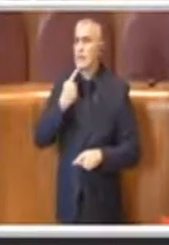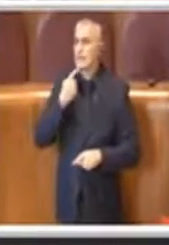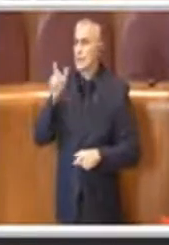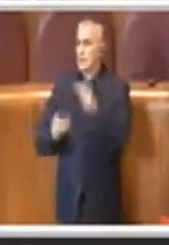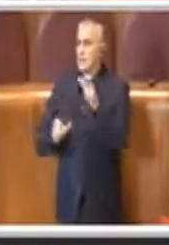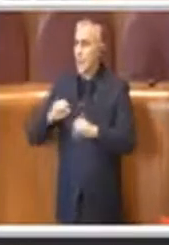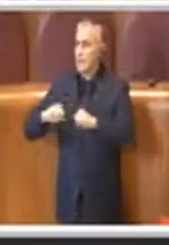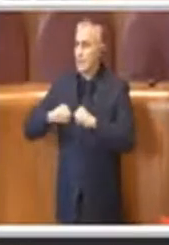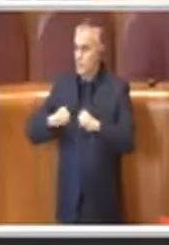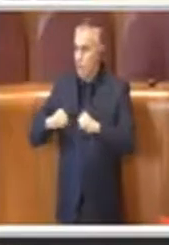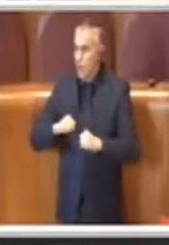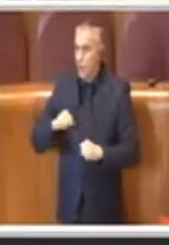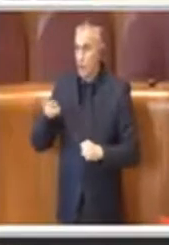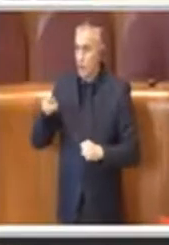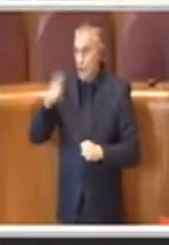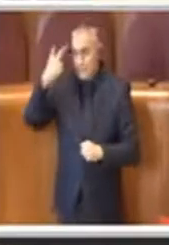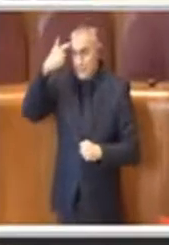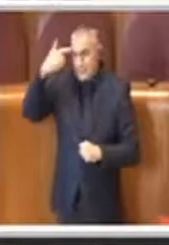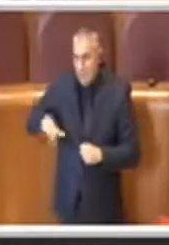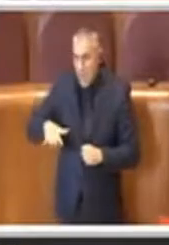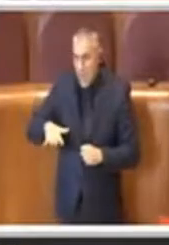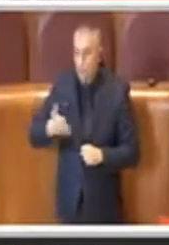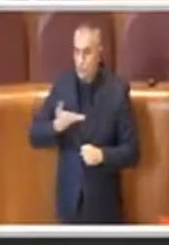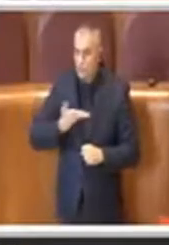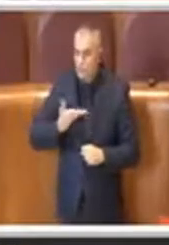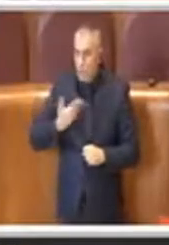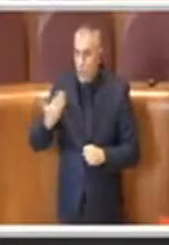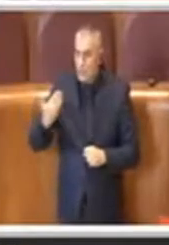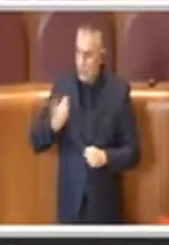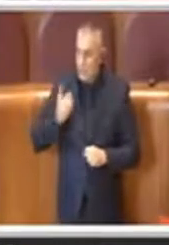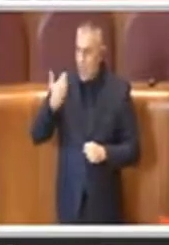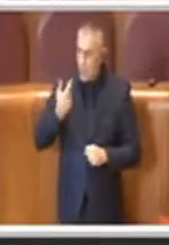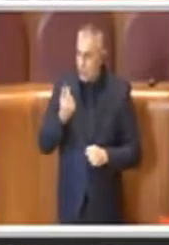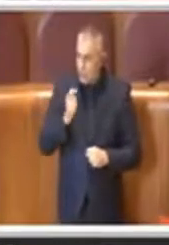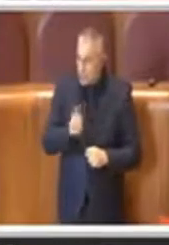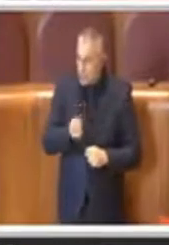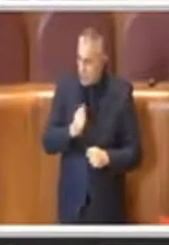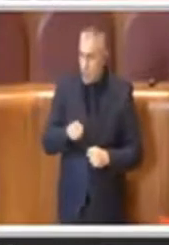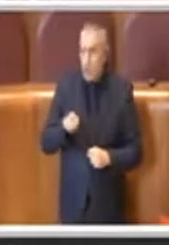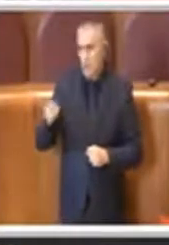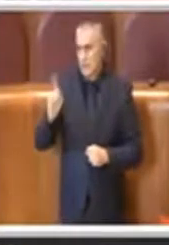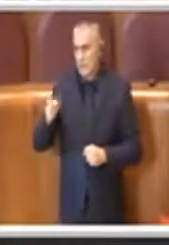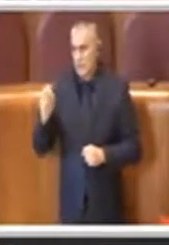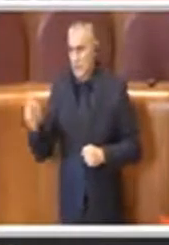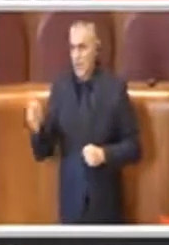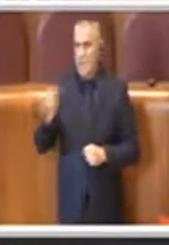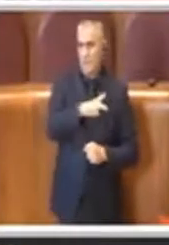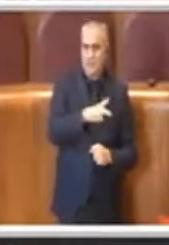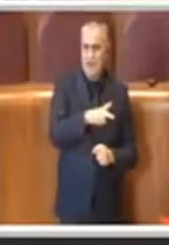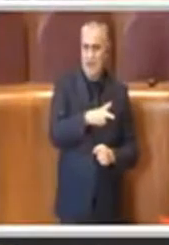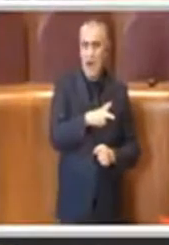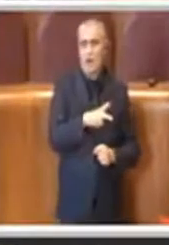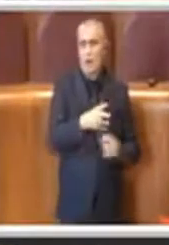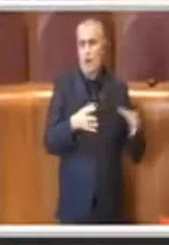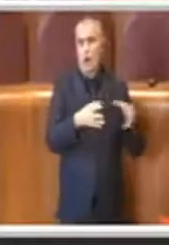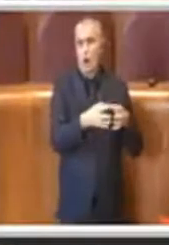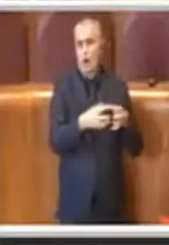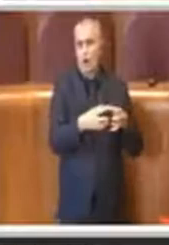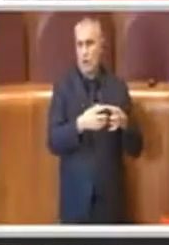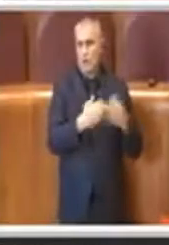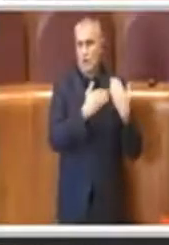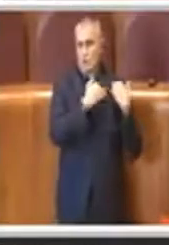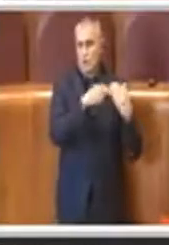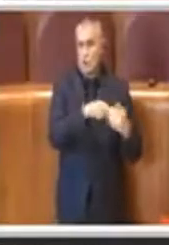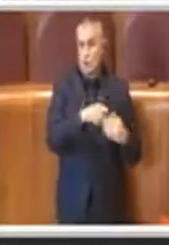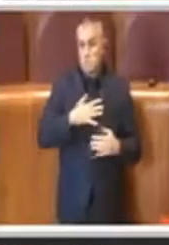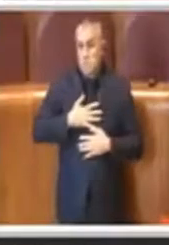conoscenza di un'ipotesi di danno erariale la deve segnalare agli organi preposti. Credo che il consigliere Figliomeni questo non credo